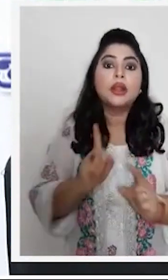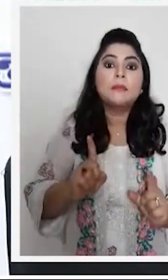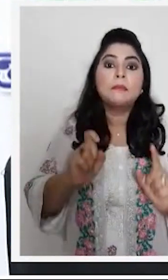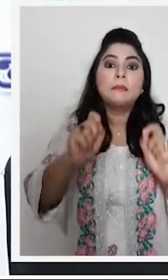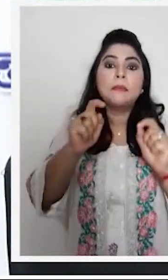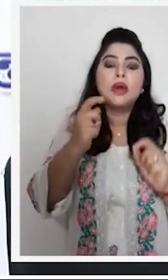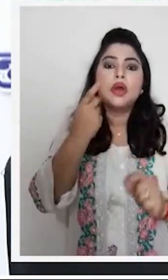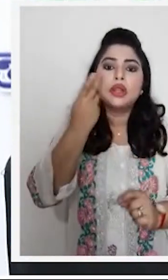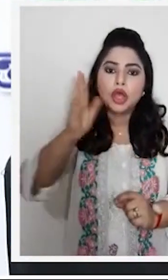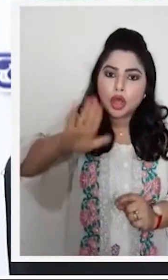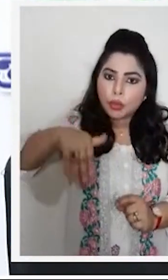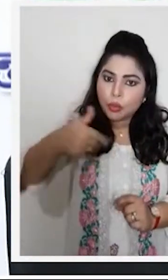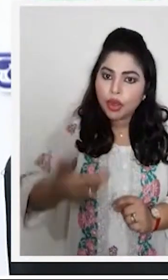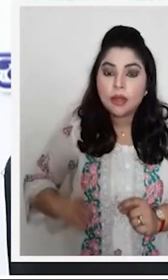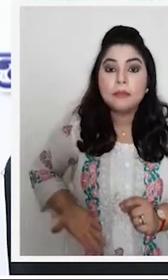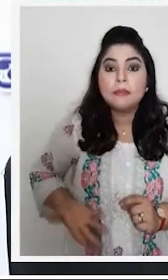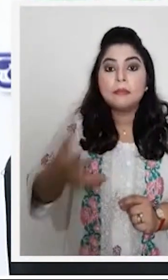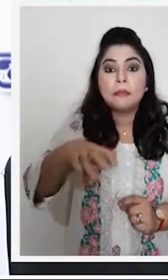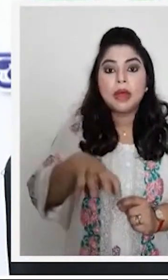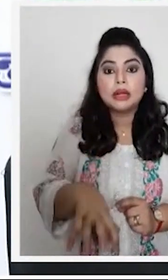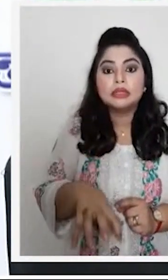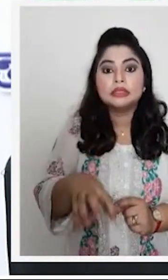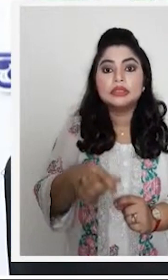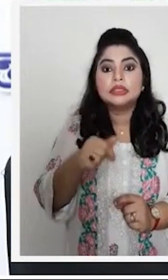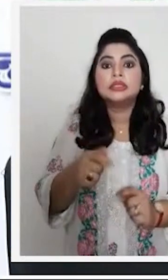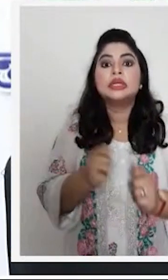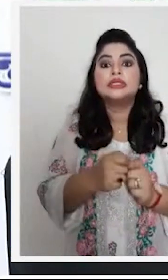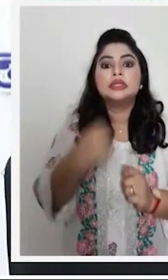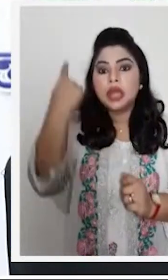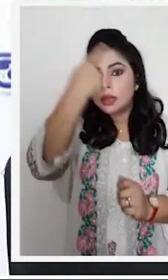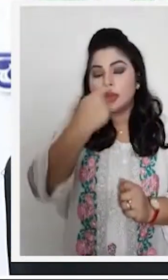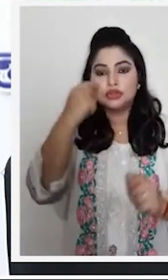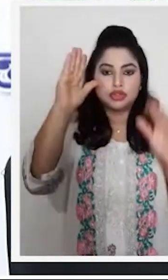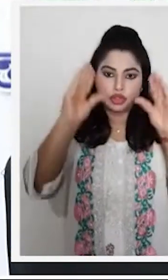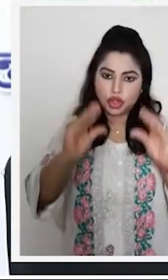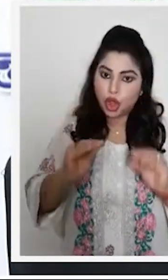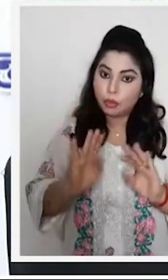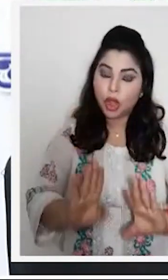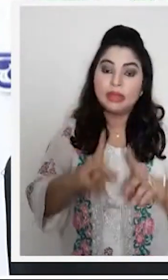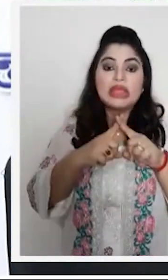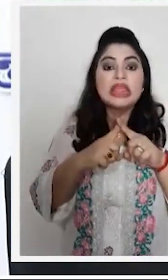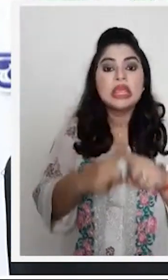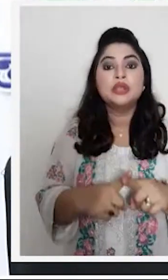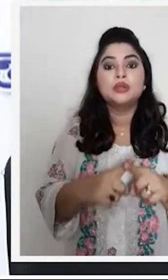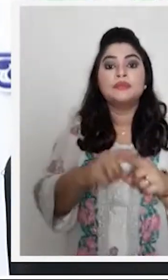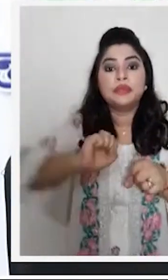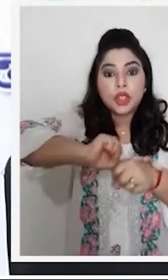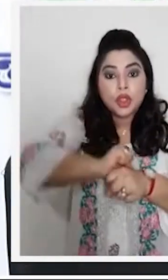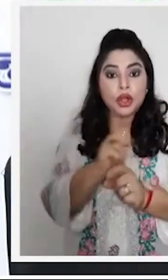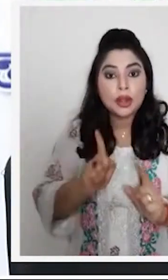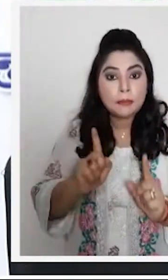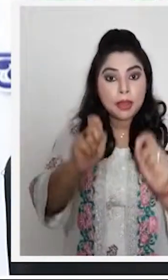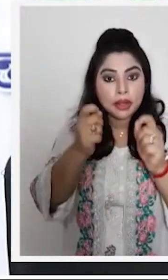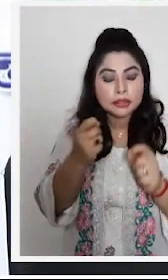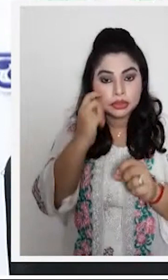কিছুকাল বাংলাদেশে করোনা সংক্রমণের কিছুকাল পরেই বাংলাদেশে করোনা সংক্রমণের উচ্চ হার